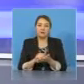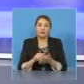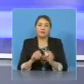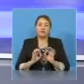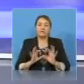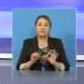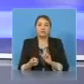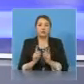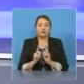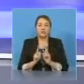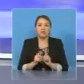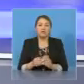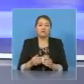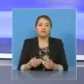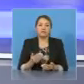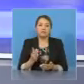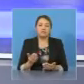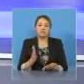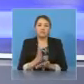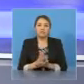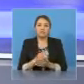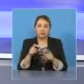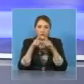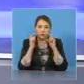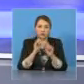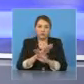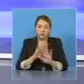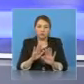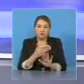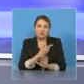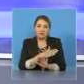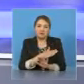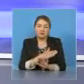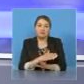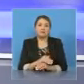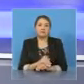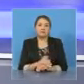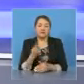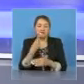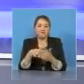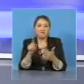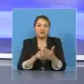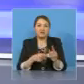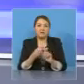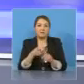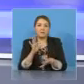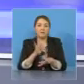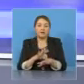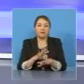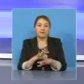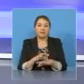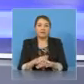беседу. Однако нашлись и те, кто не только не носит маску в общественных местах, но и отказывается верить в существование болезни.